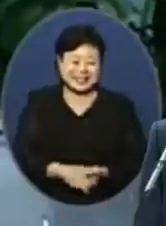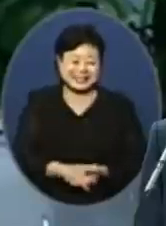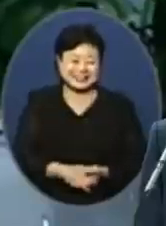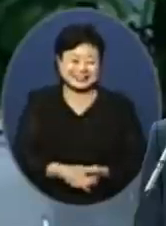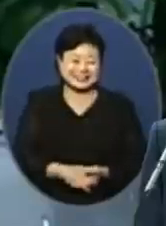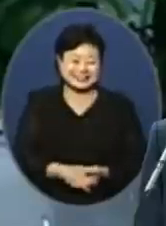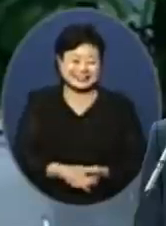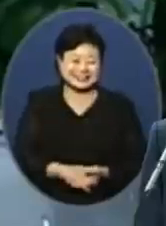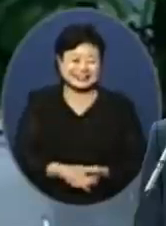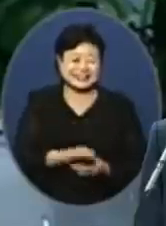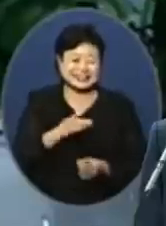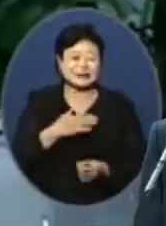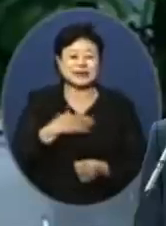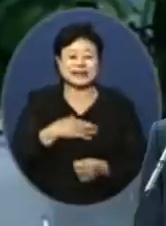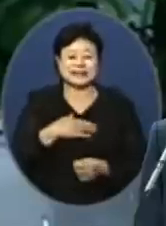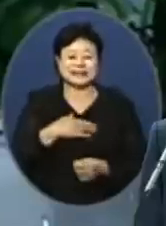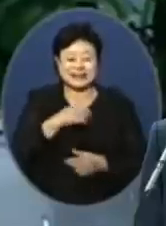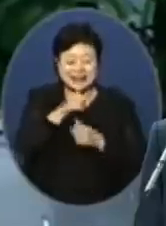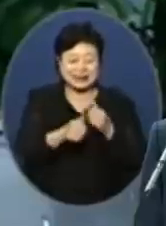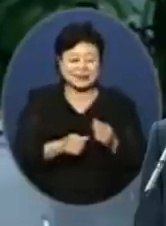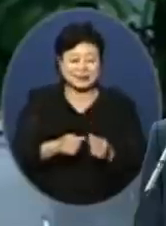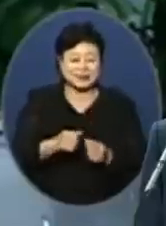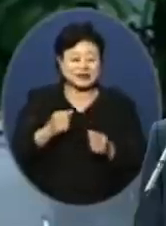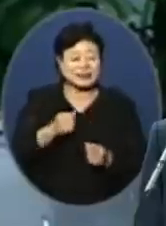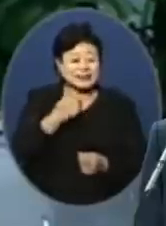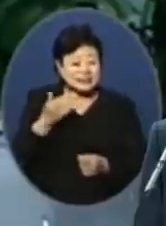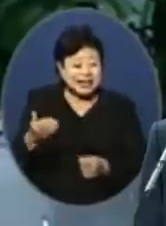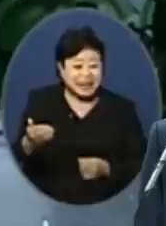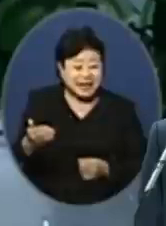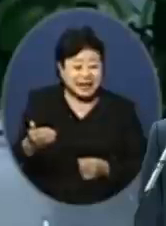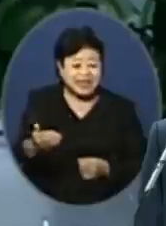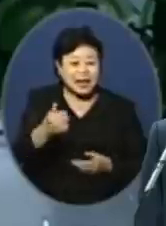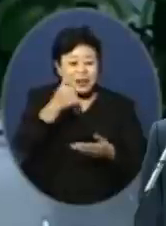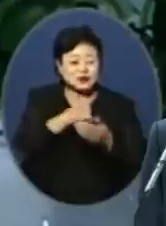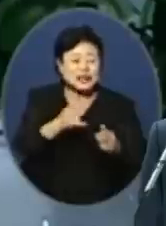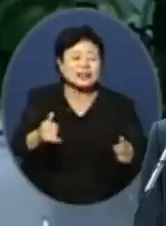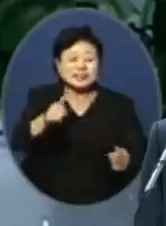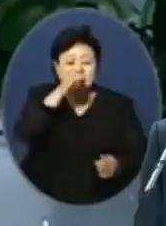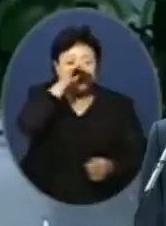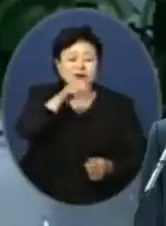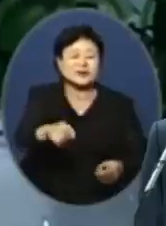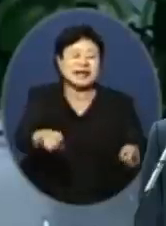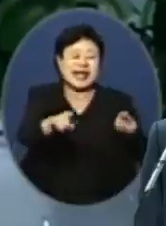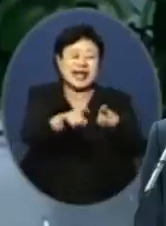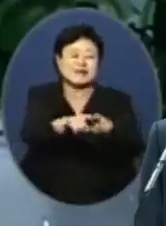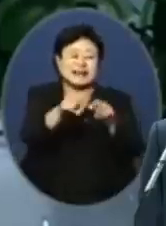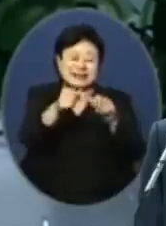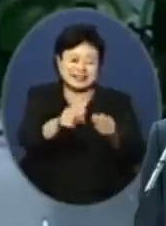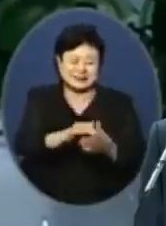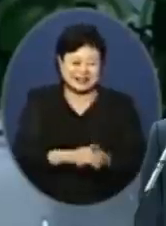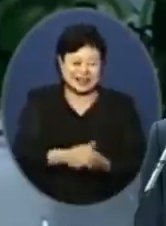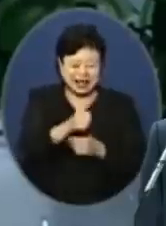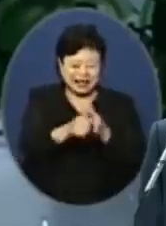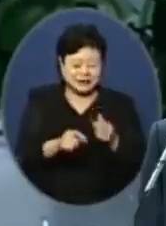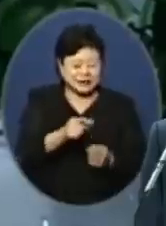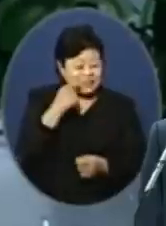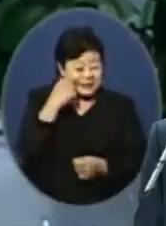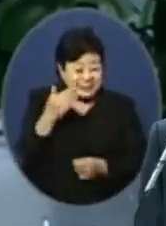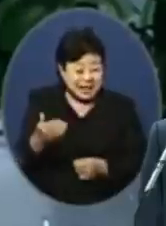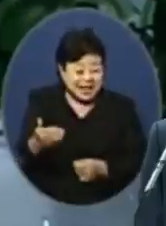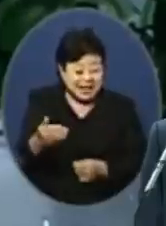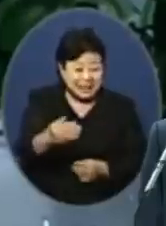있습니다. 잘못 알았습니다. 하나님 어디 계시냐? 죄인들이 있는 곳에 계십니다. 하나님 어디